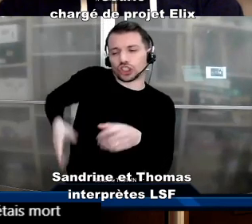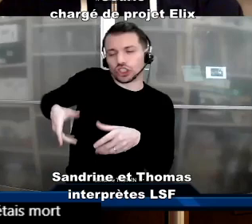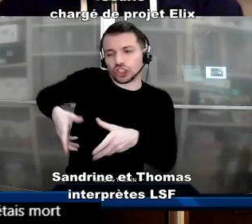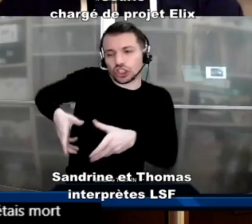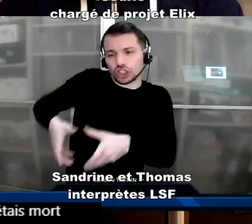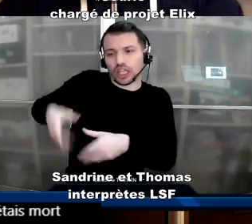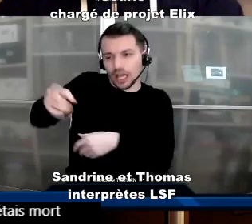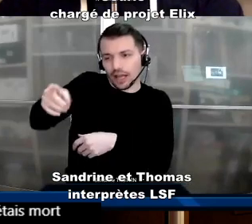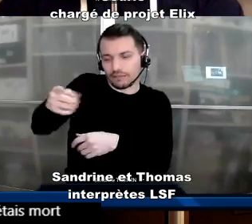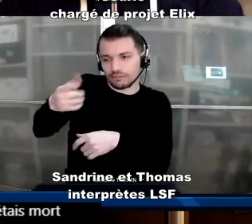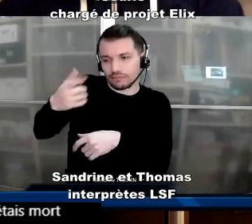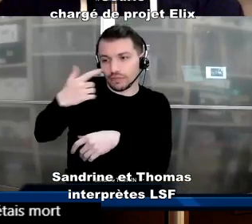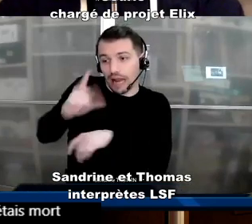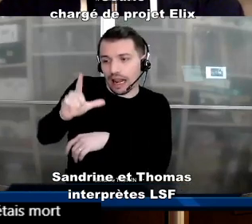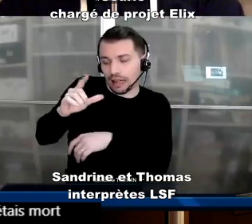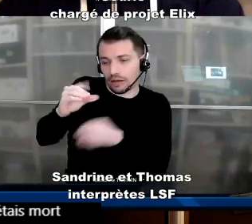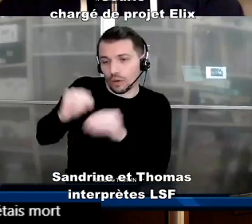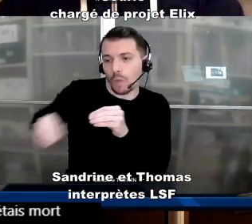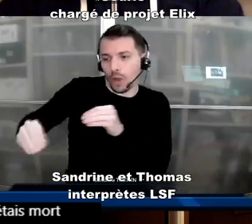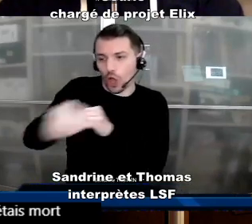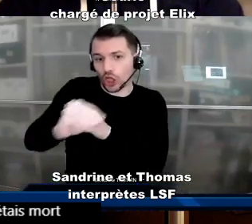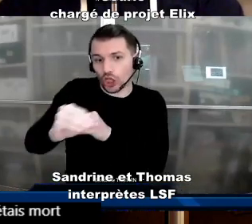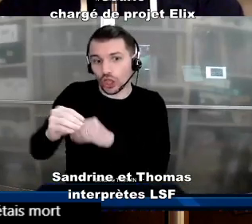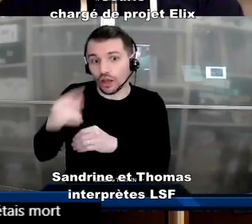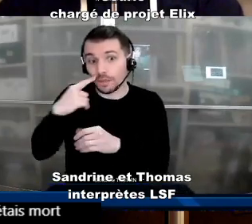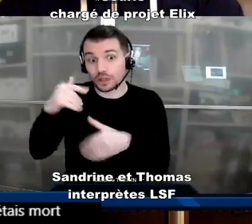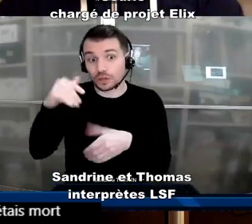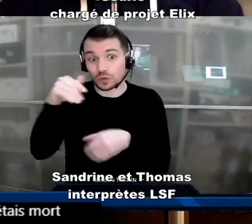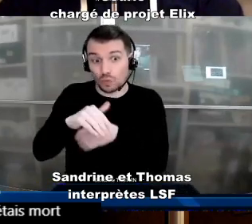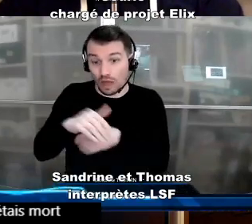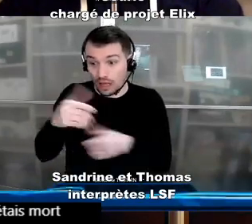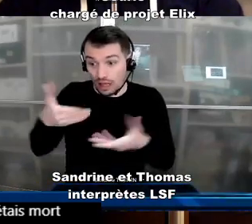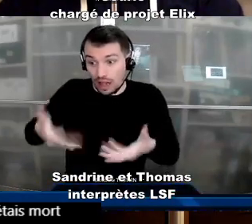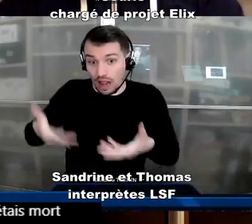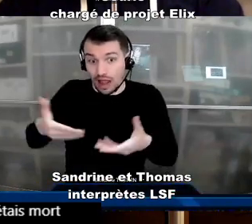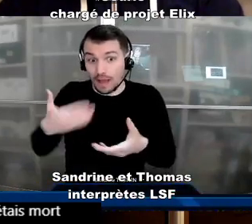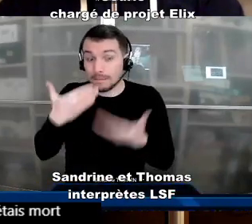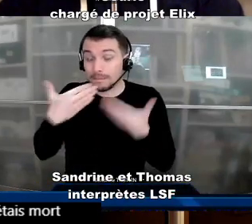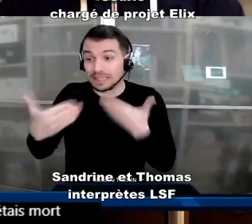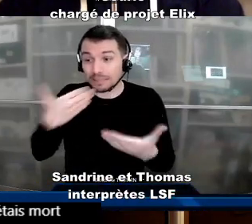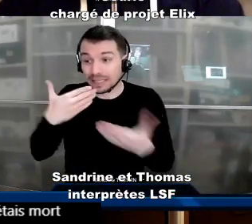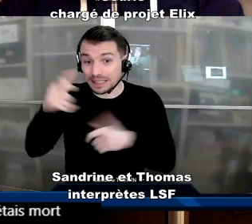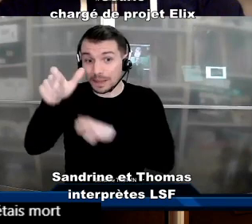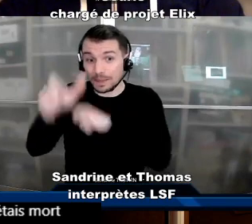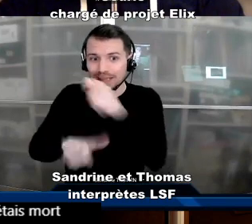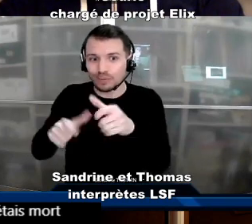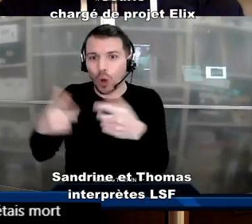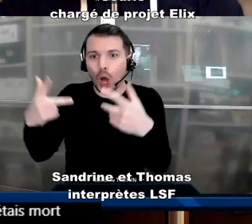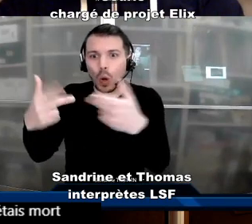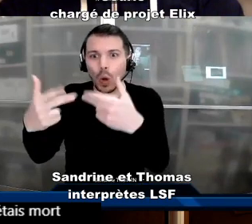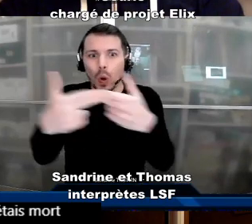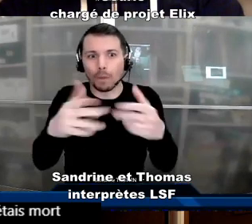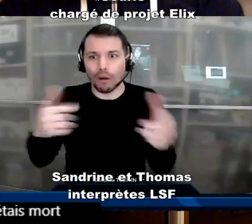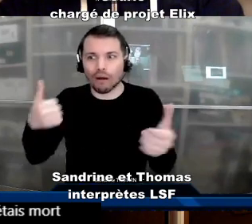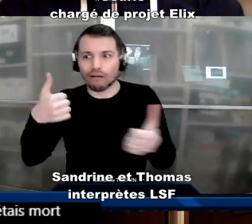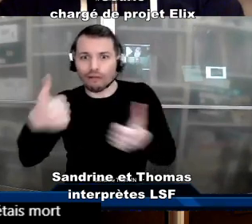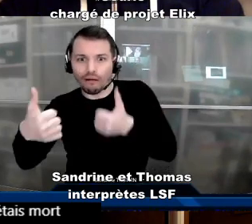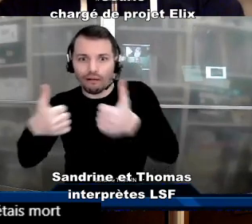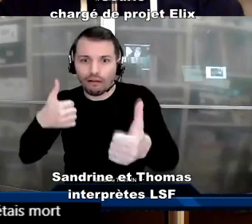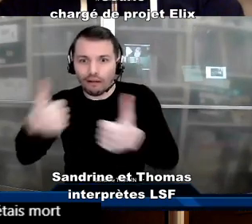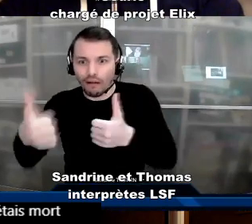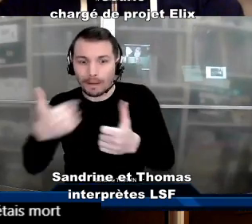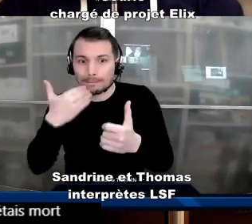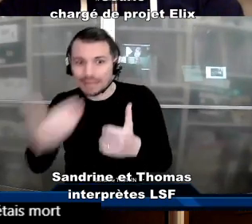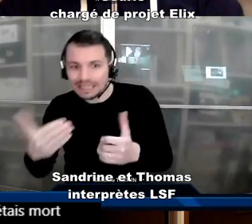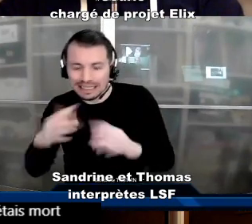Et puis voilà, merci beaucoup pour tous les follow. Il y en a eu pendant toute la soirée, j'ai pas dit merci parce que je voulais pas couper la parole aux invités. Merci pour les follow, pour